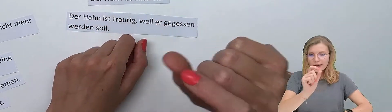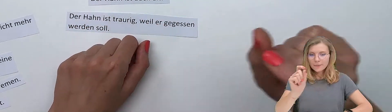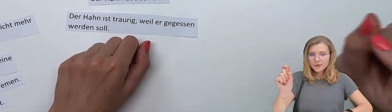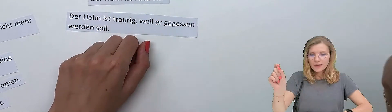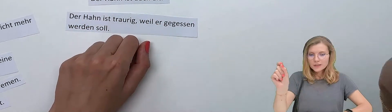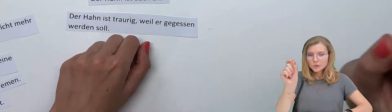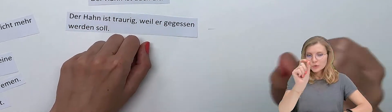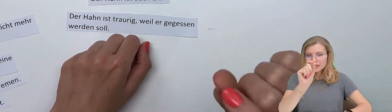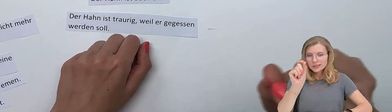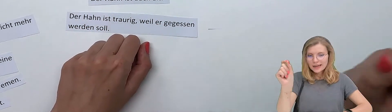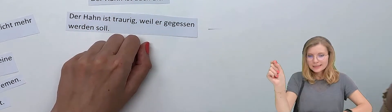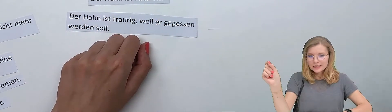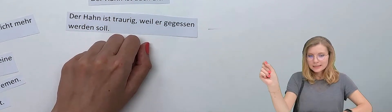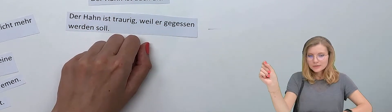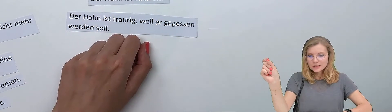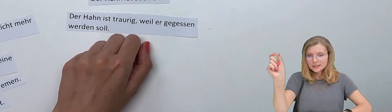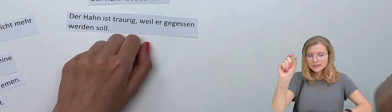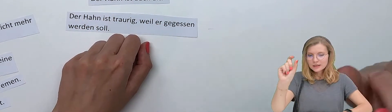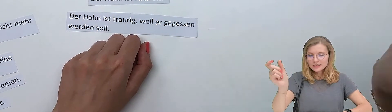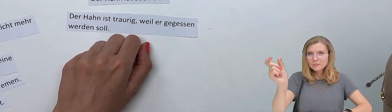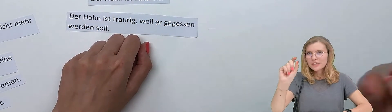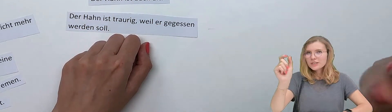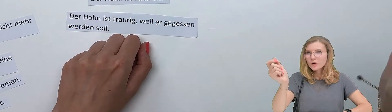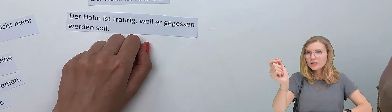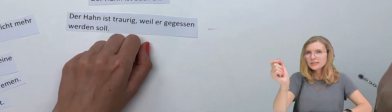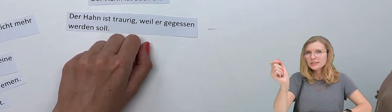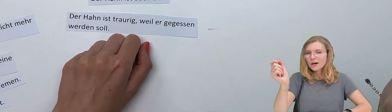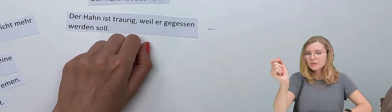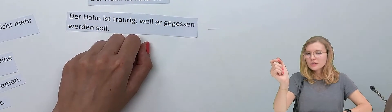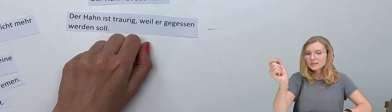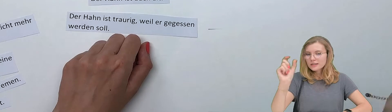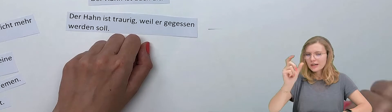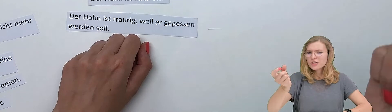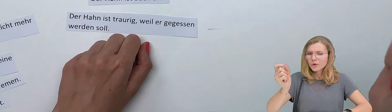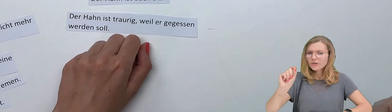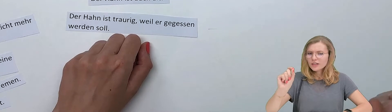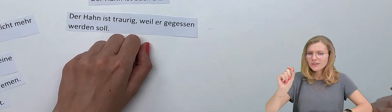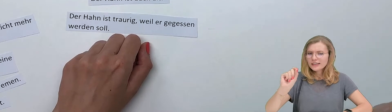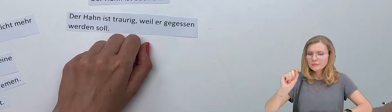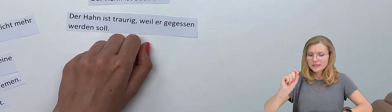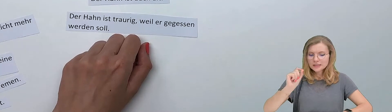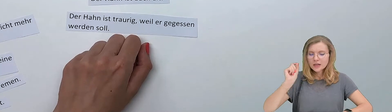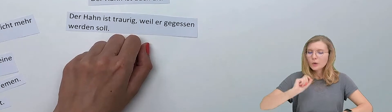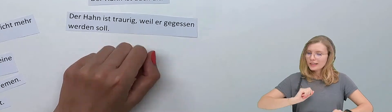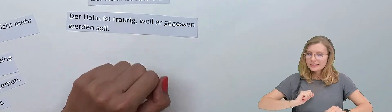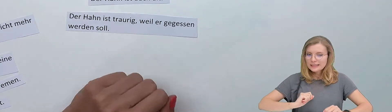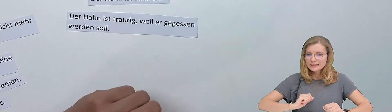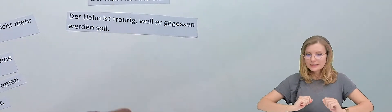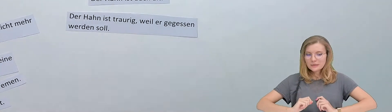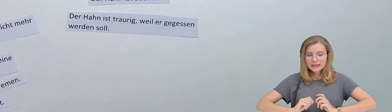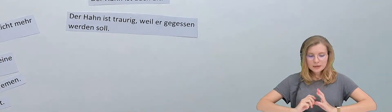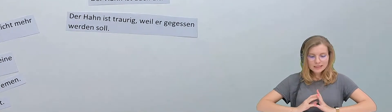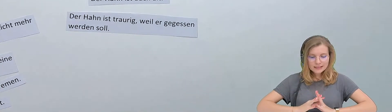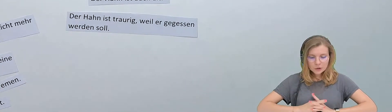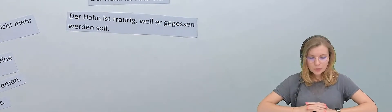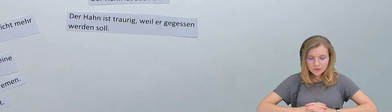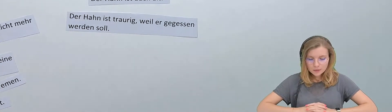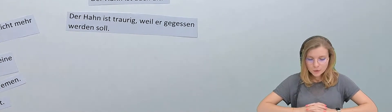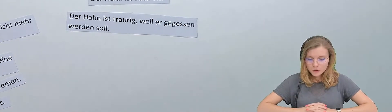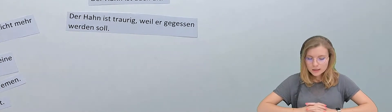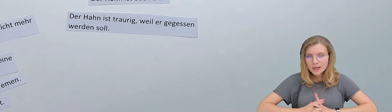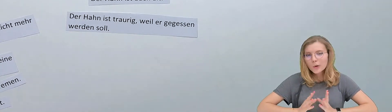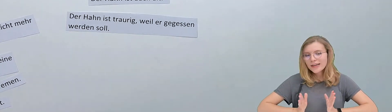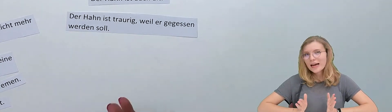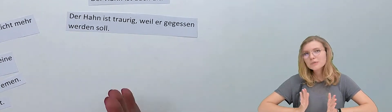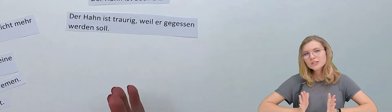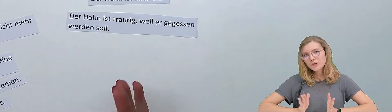man ja. so Text hat und dann sind manche Worte sind ausgetauscht worden Stimmt. und da war dann ein Bild. Und das hätte ich jetzt gemacht, aber Stimmt. das hast du mir ja